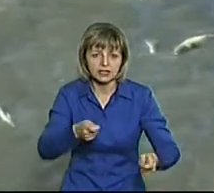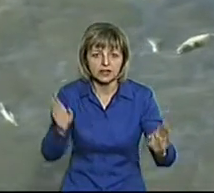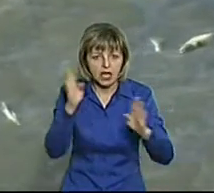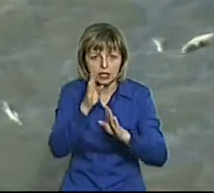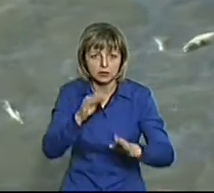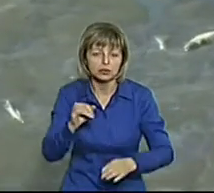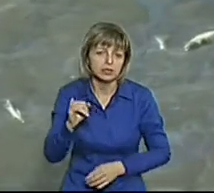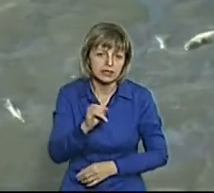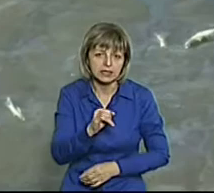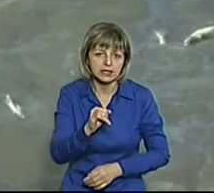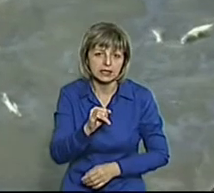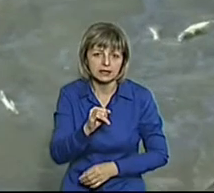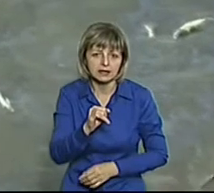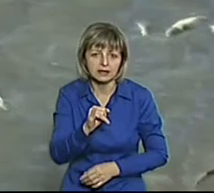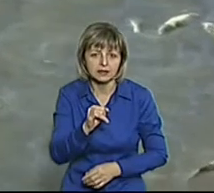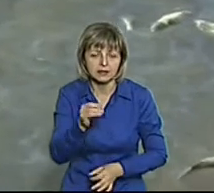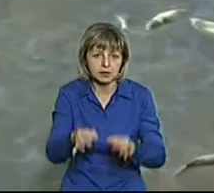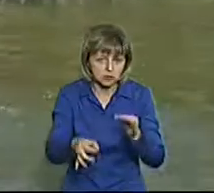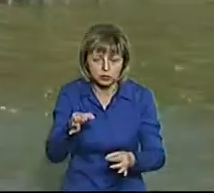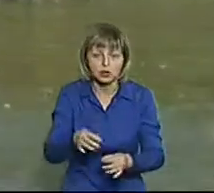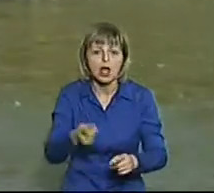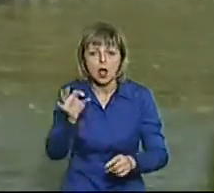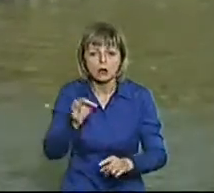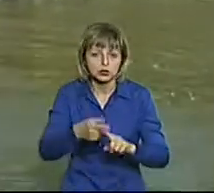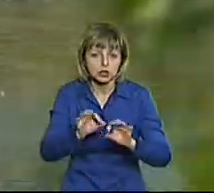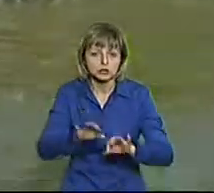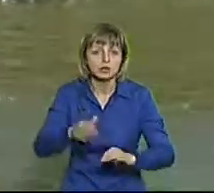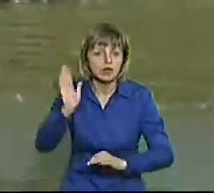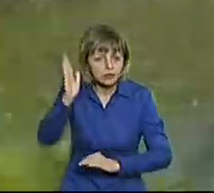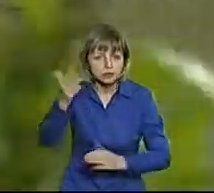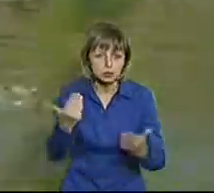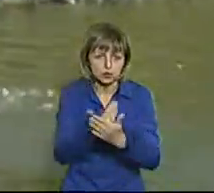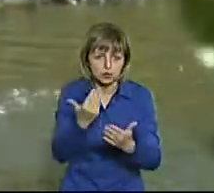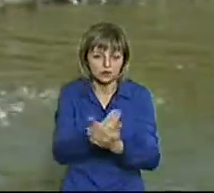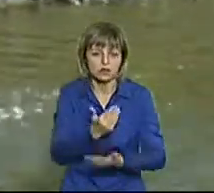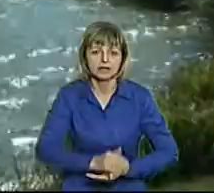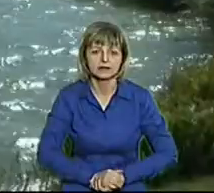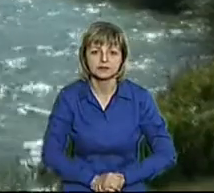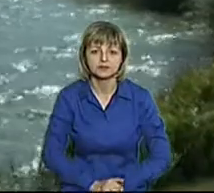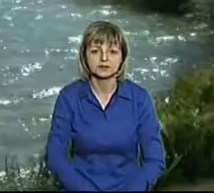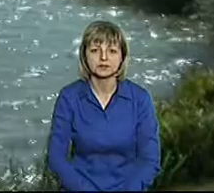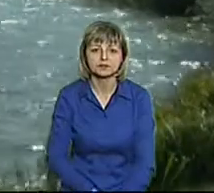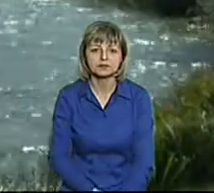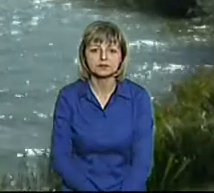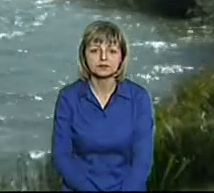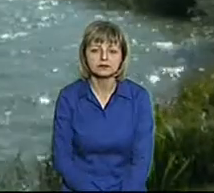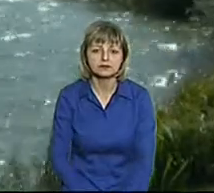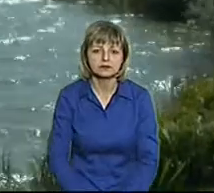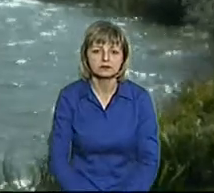ресурсів Сергій Шеремета. Про це розповімо у наступних випусках новин. Оксана Кот, Віталій Гаврилець. Новини на Суспільному.